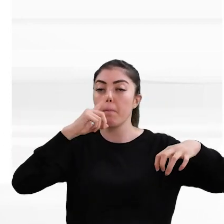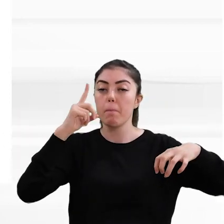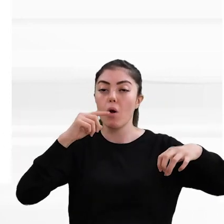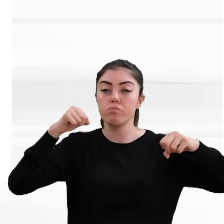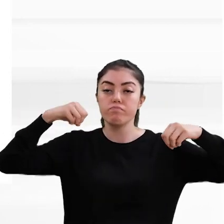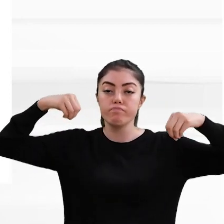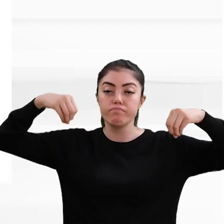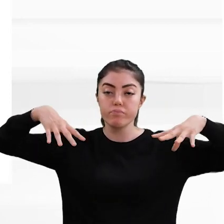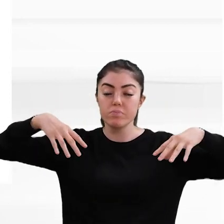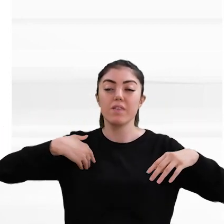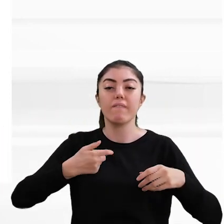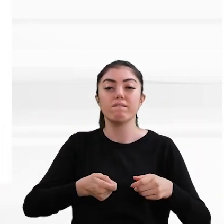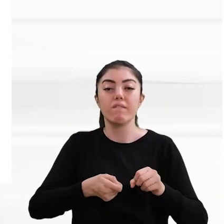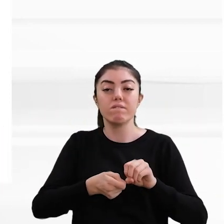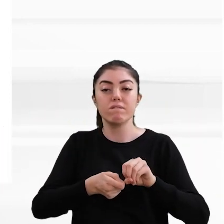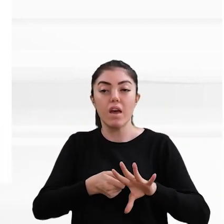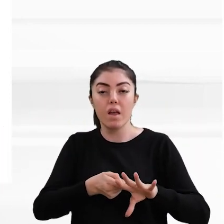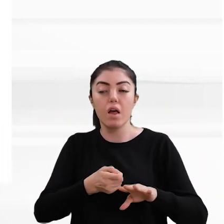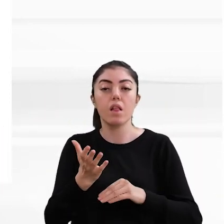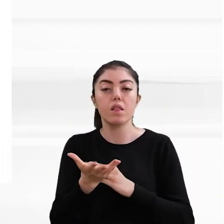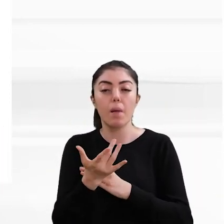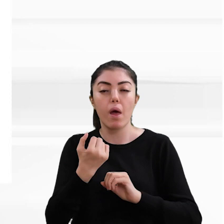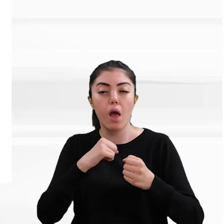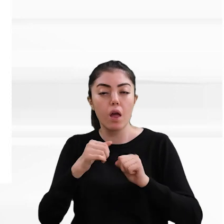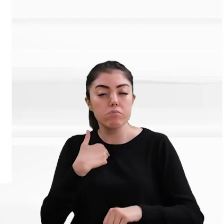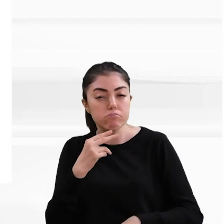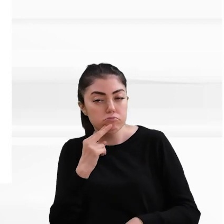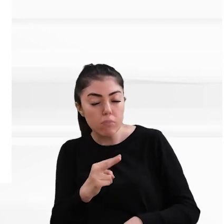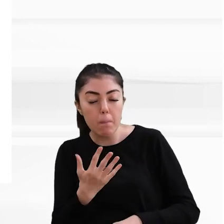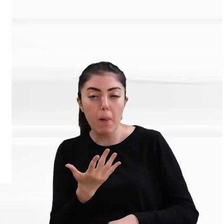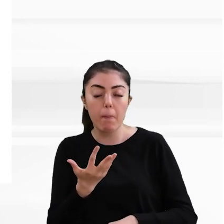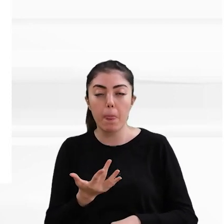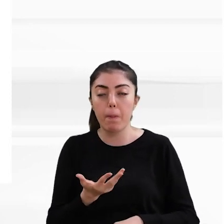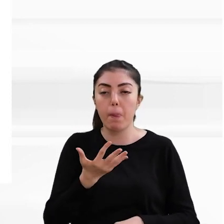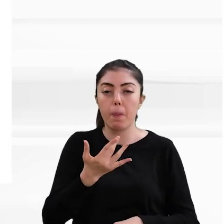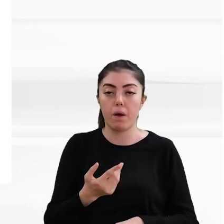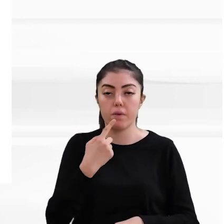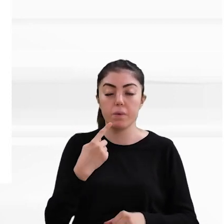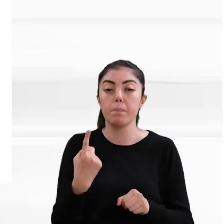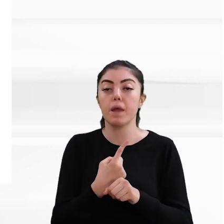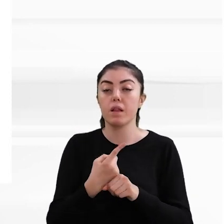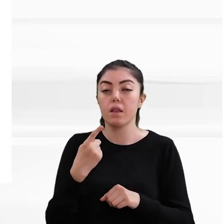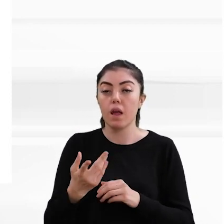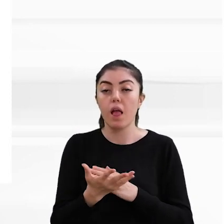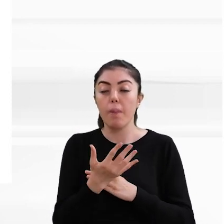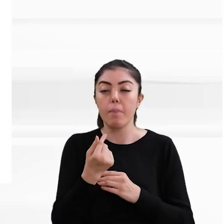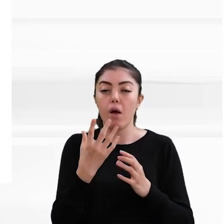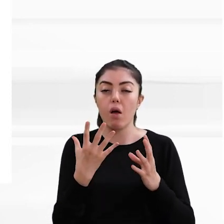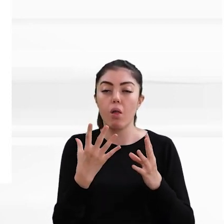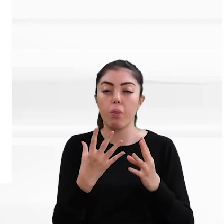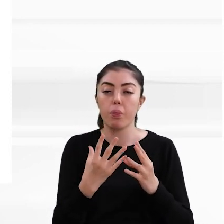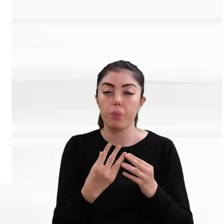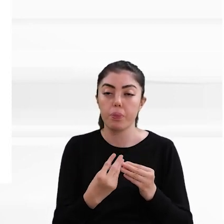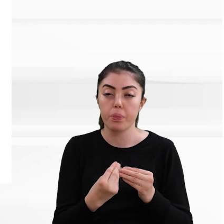için topuzlarına mor ötesi ışık yayan bir fener tutulmuş ve yaprakların hareketi gözlemlenmiştir. Elektroskoplardan